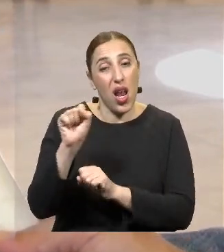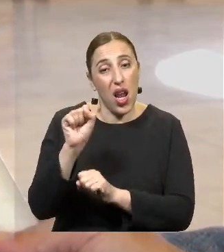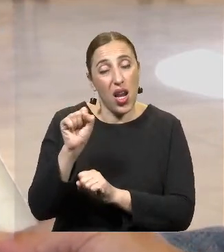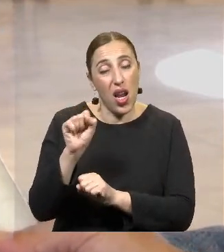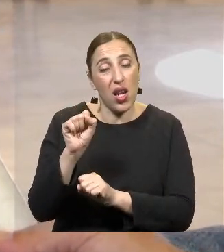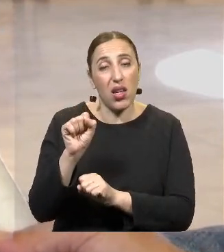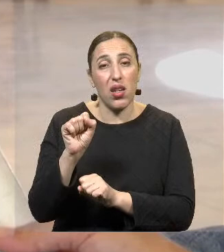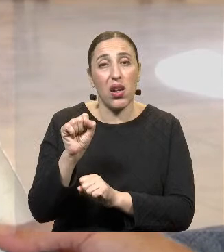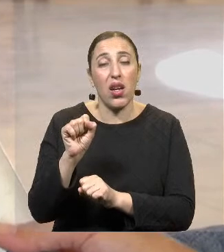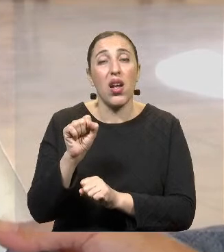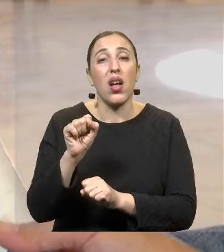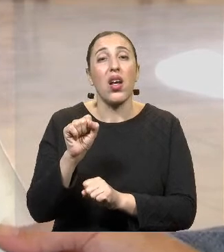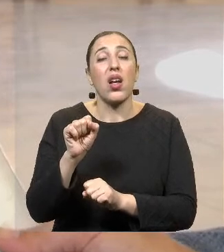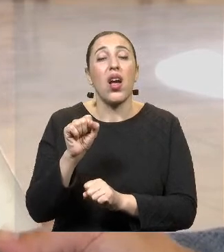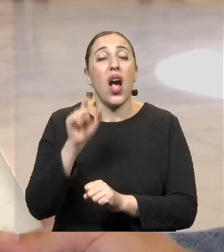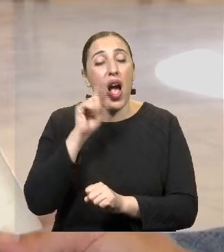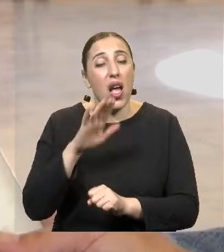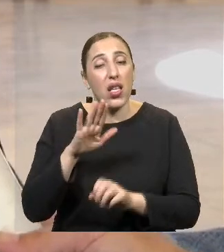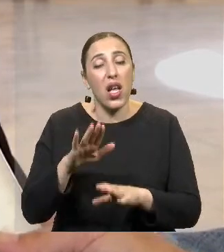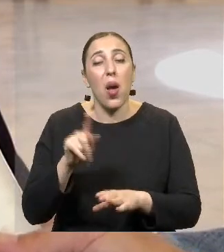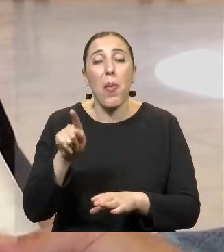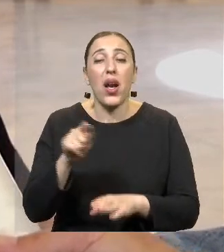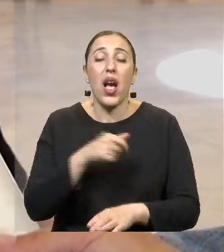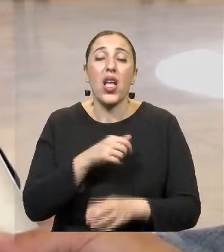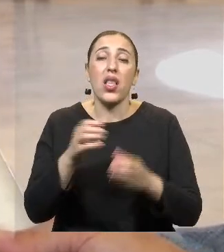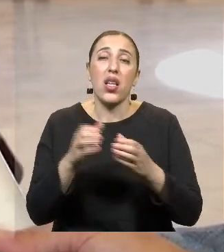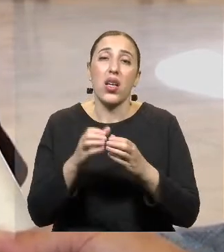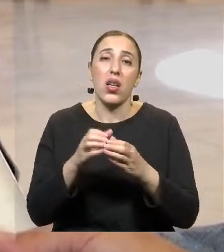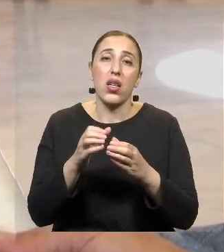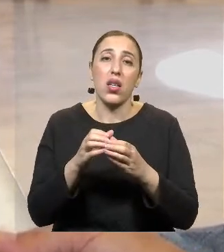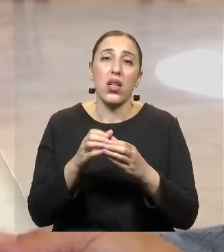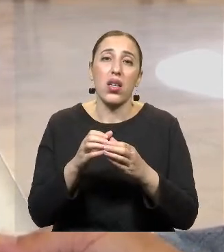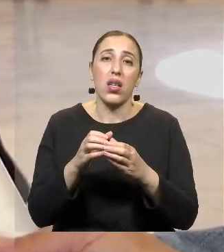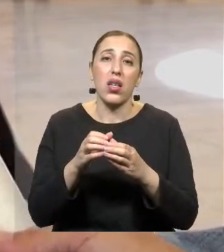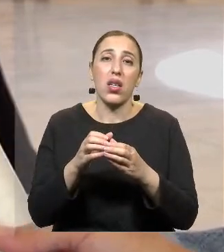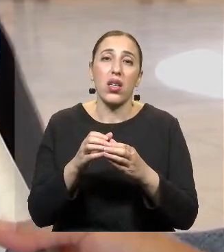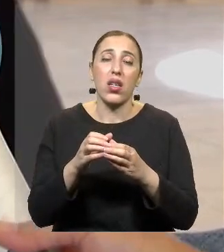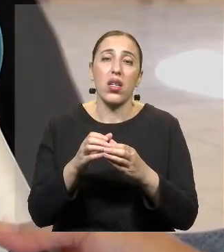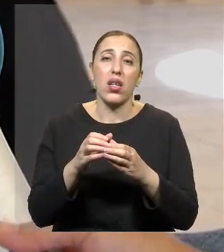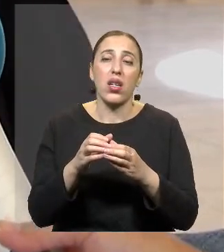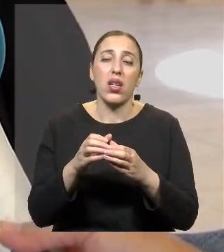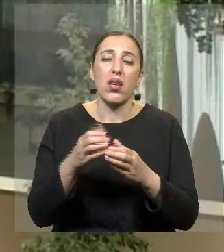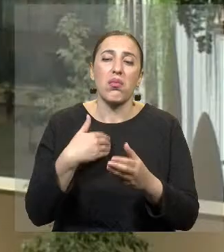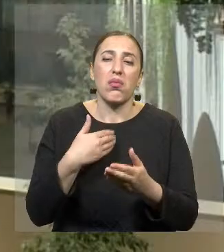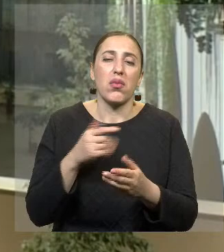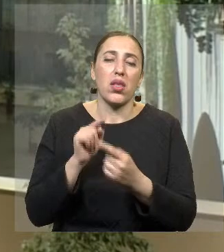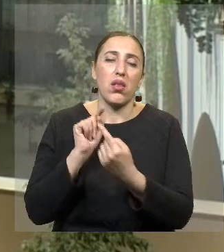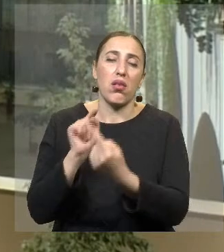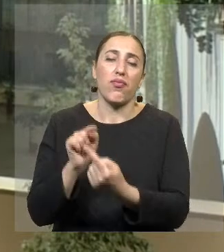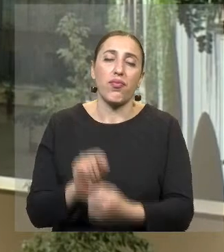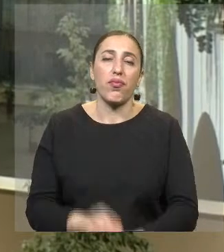երևանում, Հայաստանում մենք այդ ուժերին, շեշտեցի ենչպես մենք